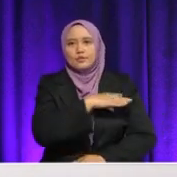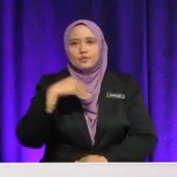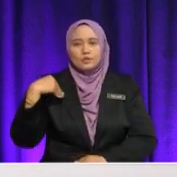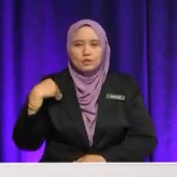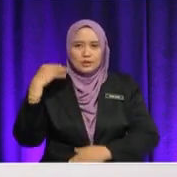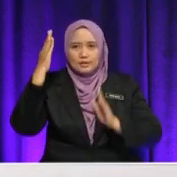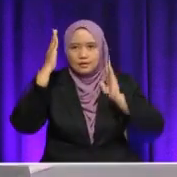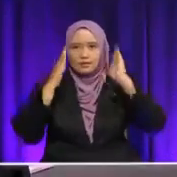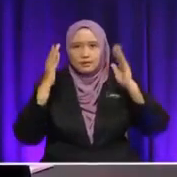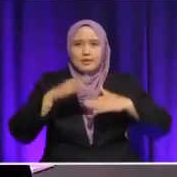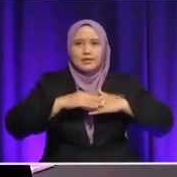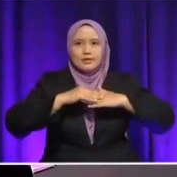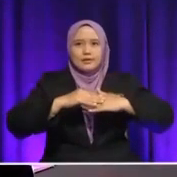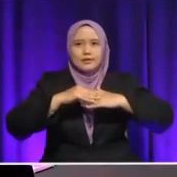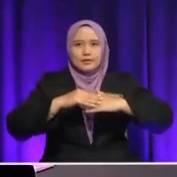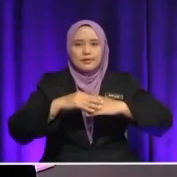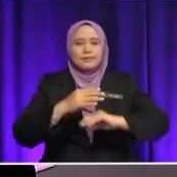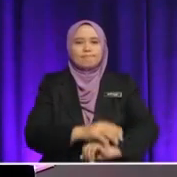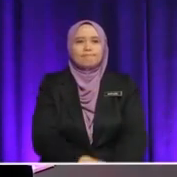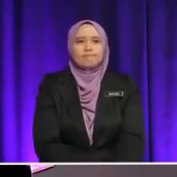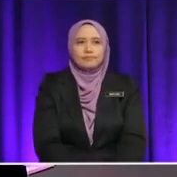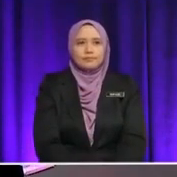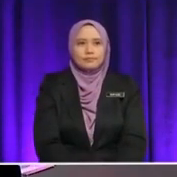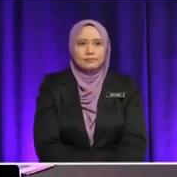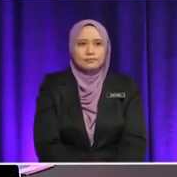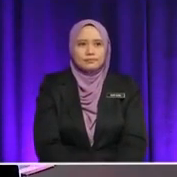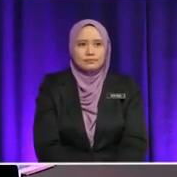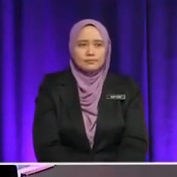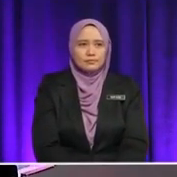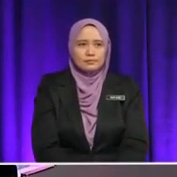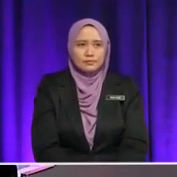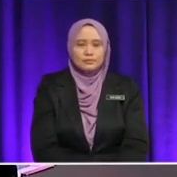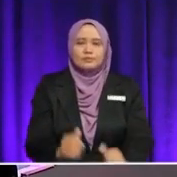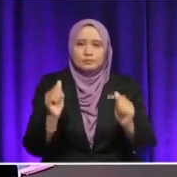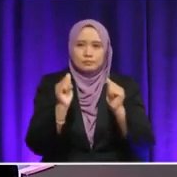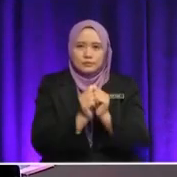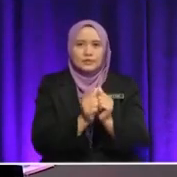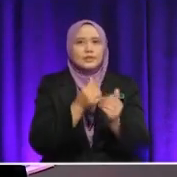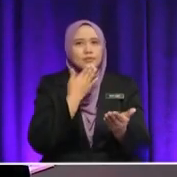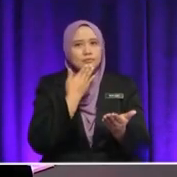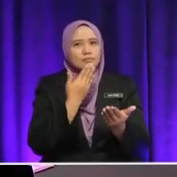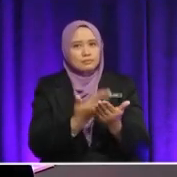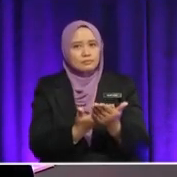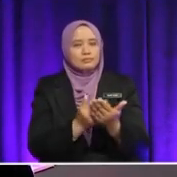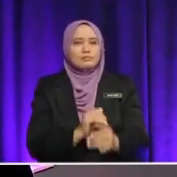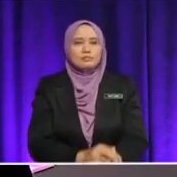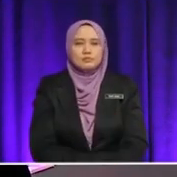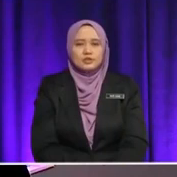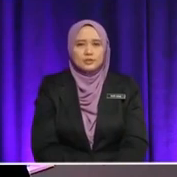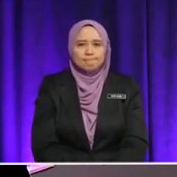secara umum pertama mesti berpengetahuan dalam bahasa Inggris dan bahasa Melayu dengan baik oke Ada